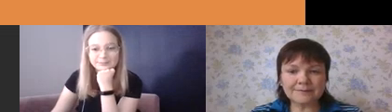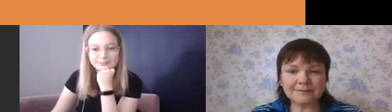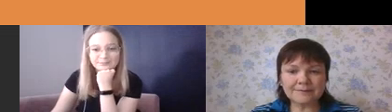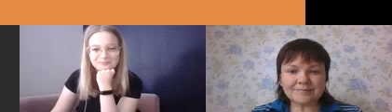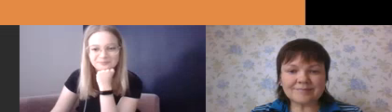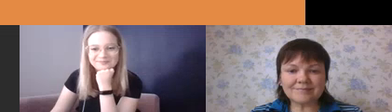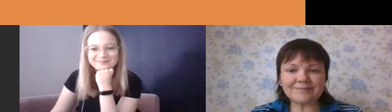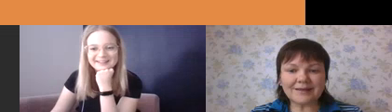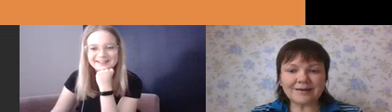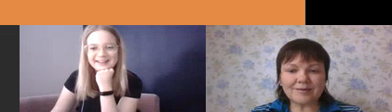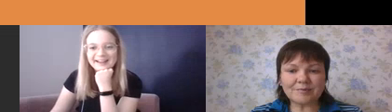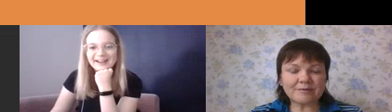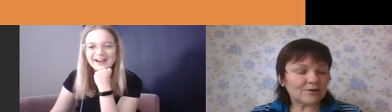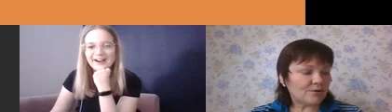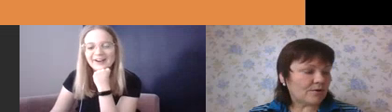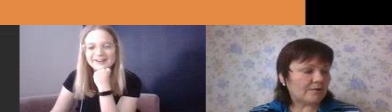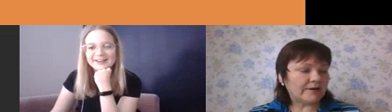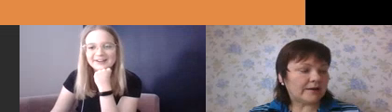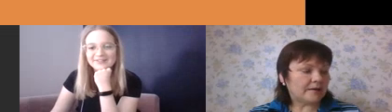Ka nii saa.